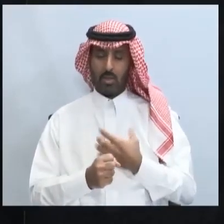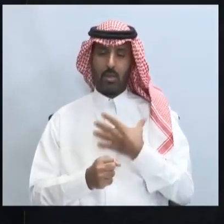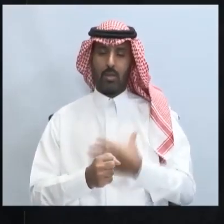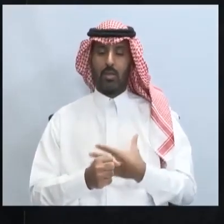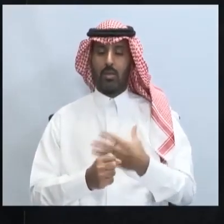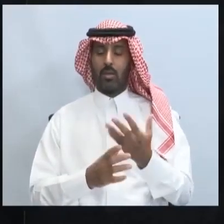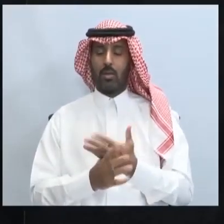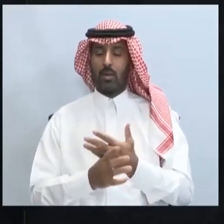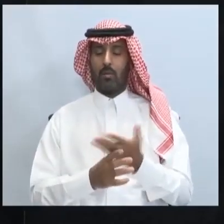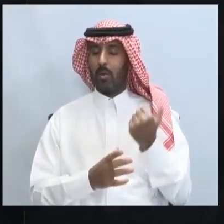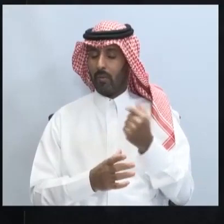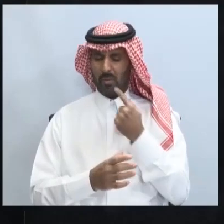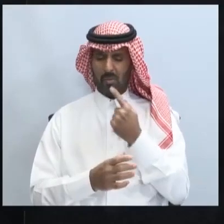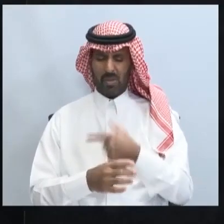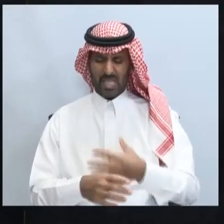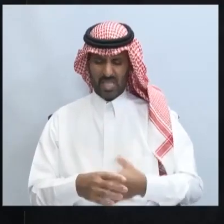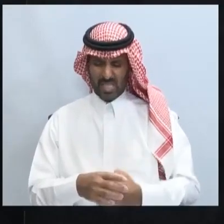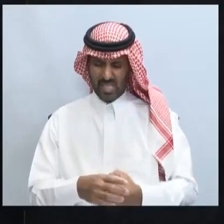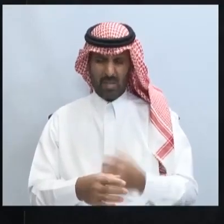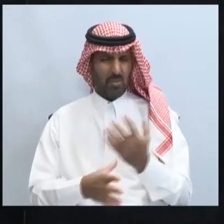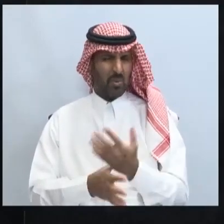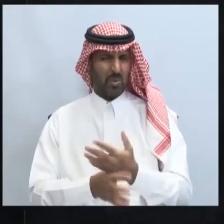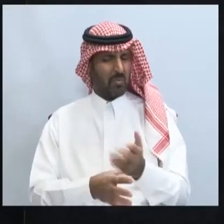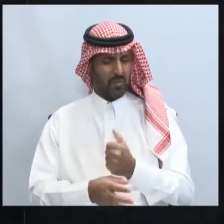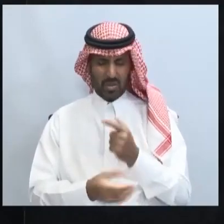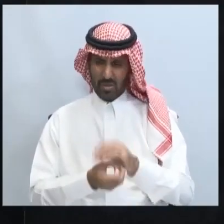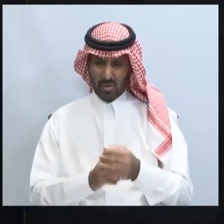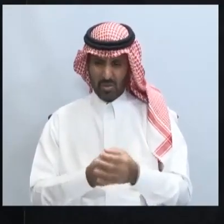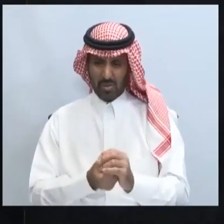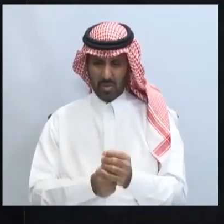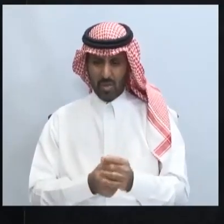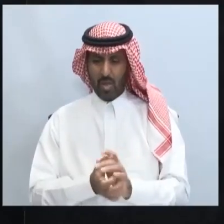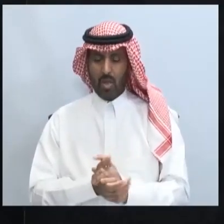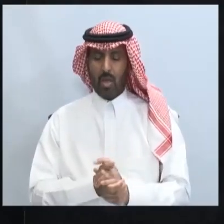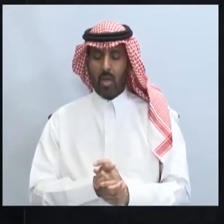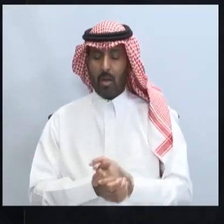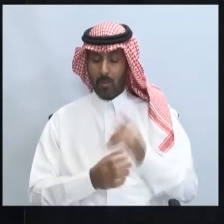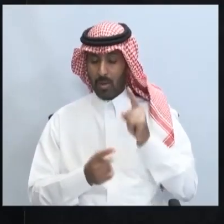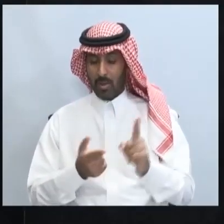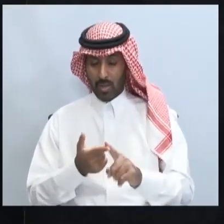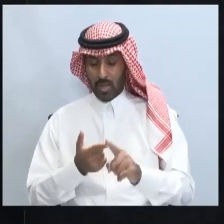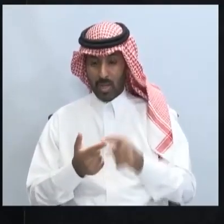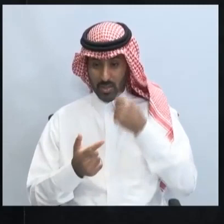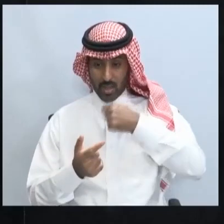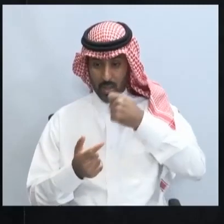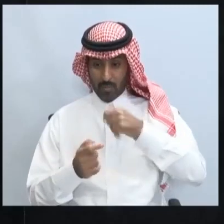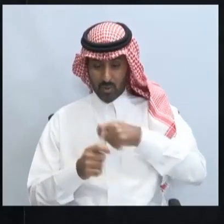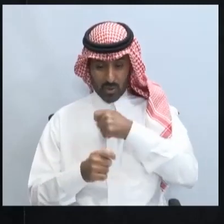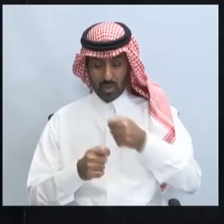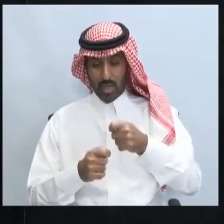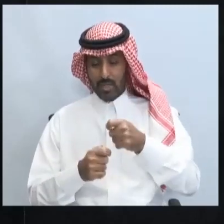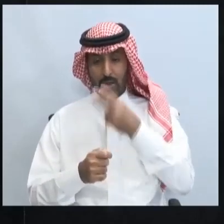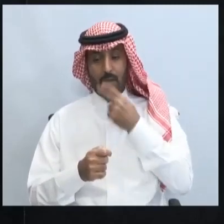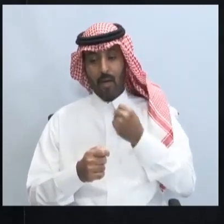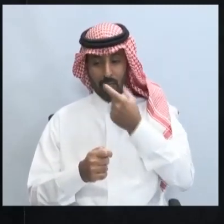قبل تناول الطعام فان بطني سيؤلم مني كما انني استخدم الفرشاه والمعجون لنظافه